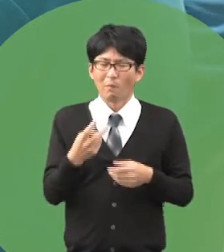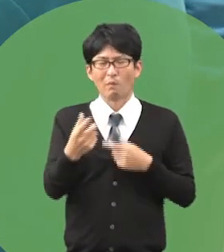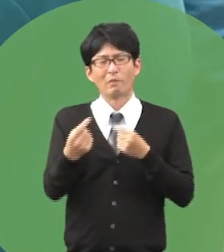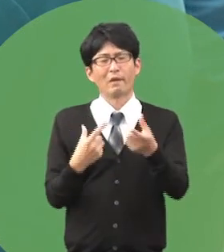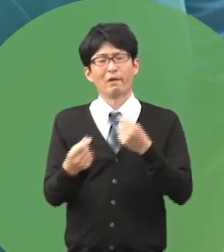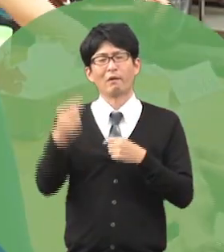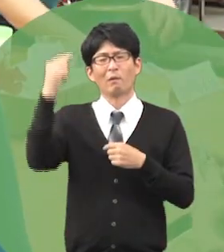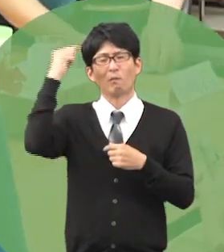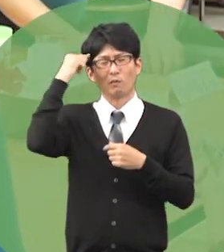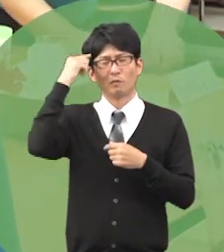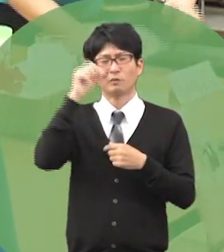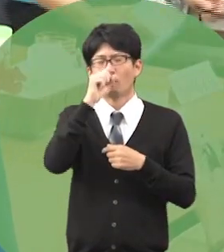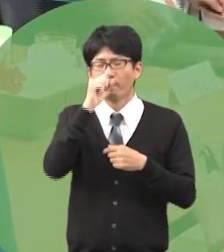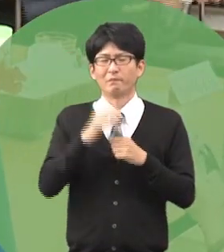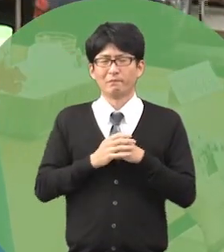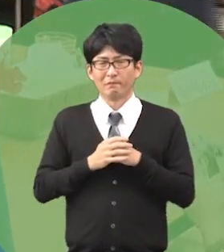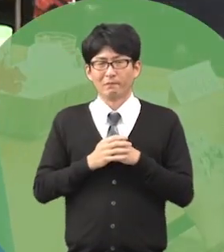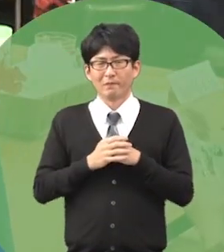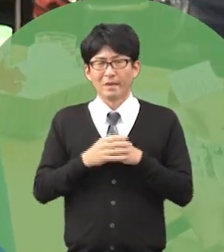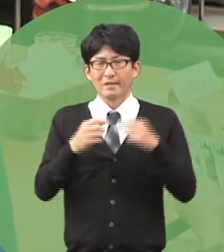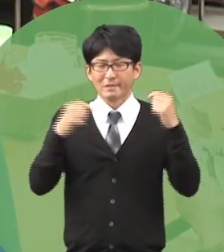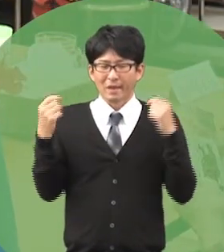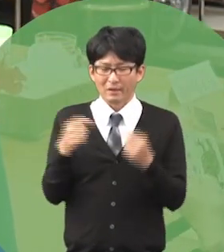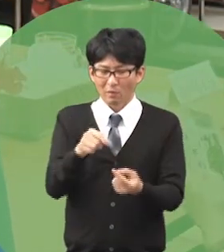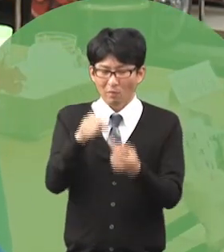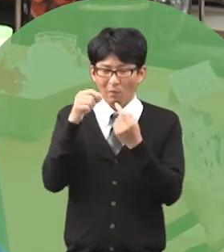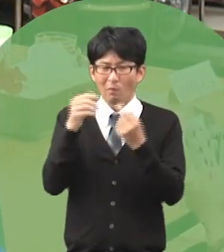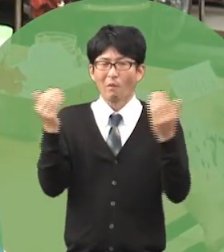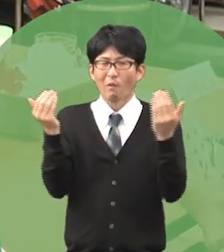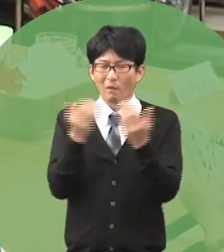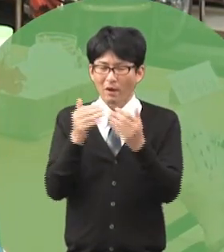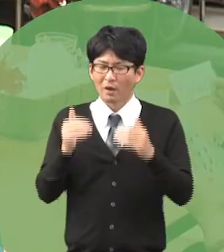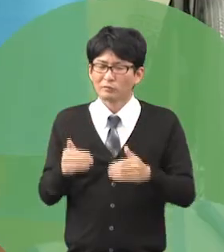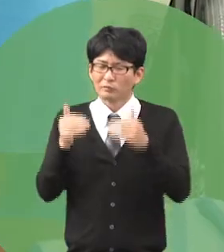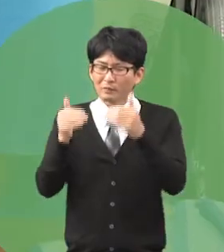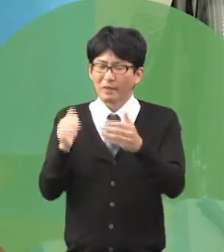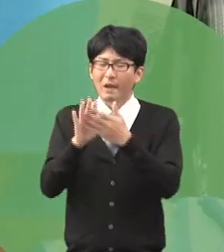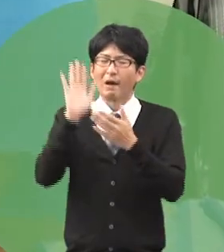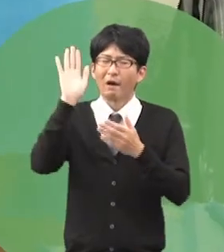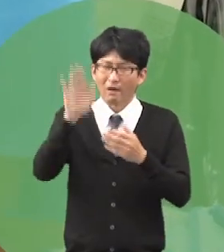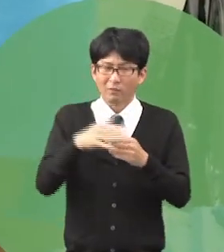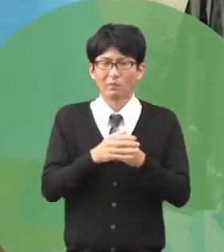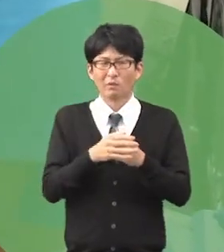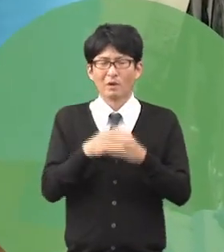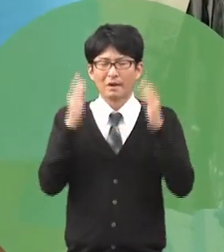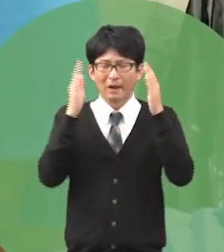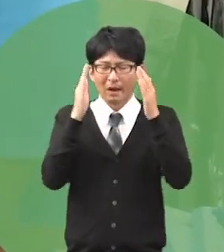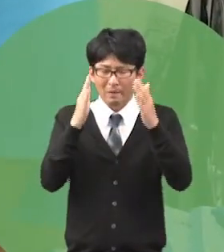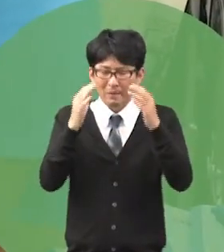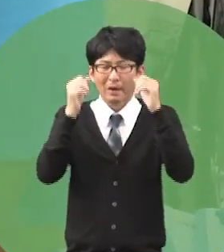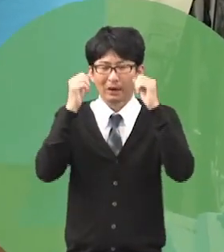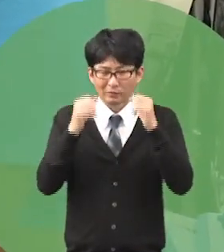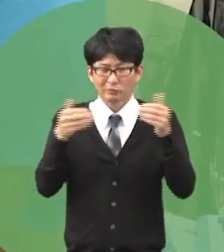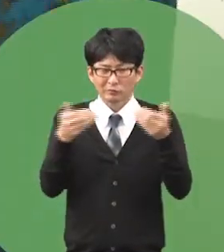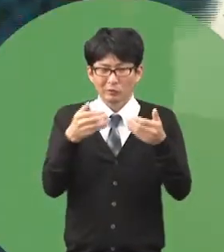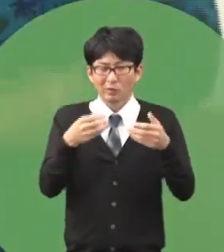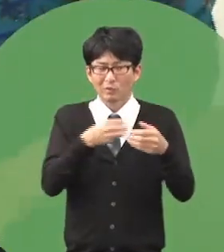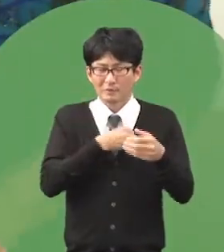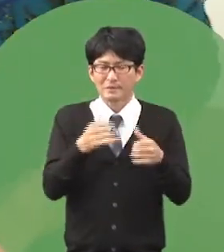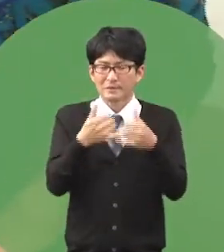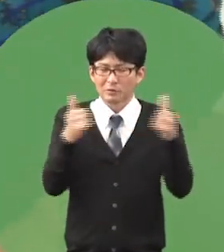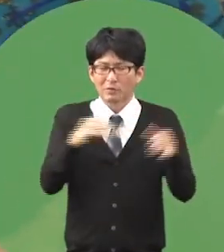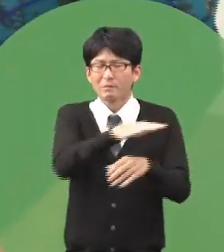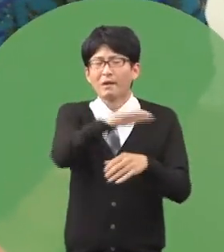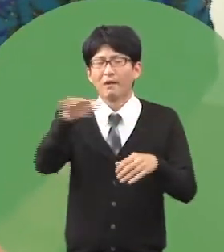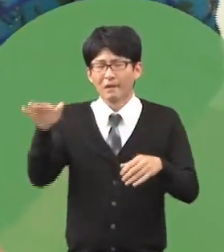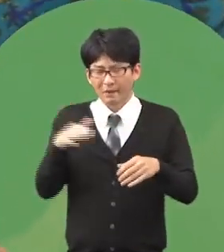思います。あの正規雇用化を進めることで、一生懸命頑張ってくださっている従業員の方が、あ